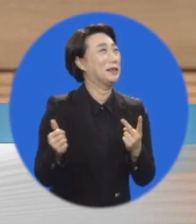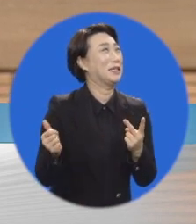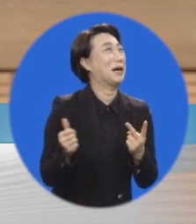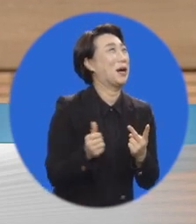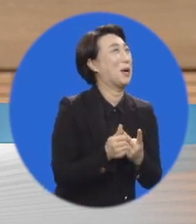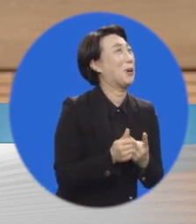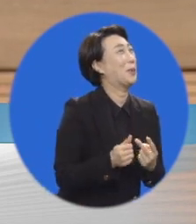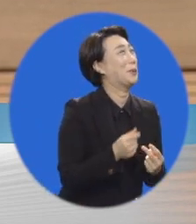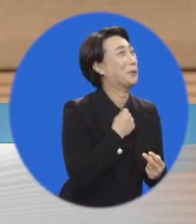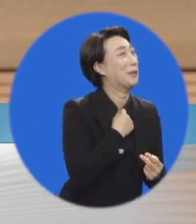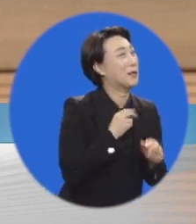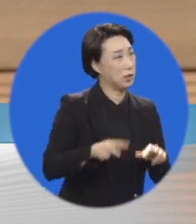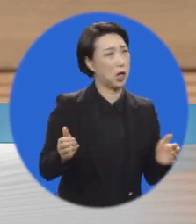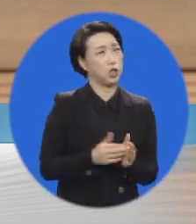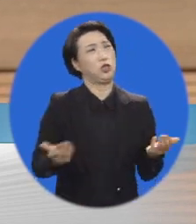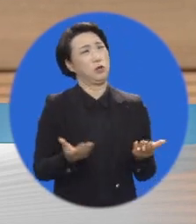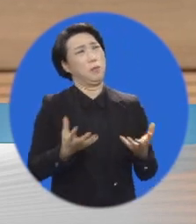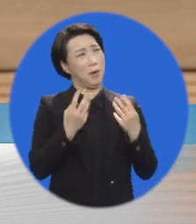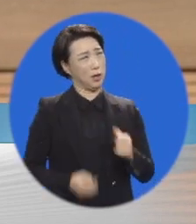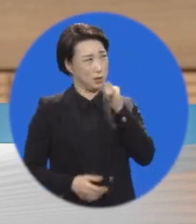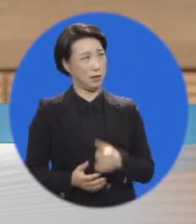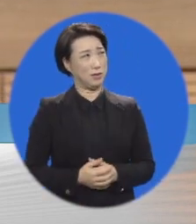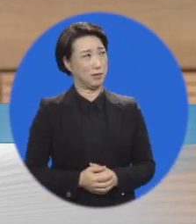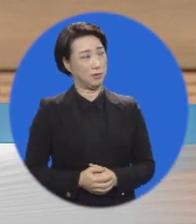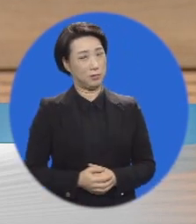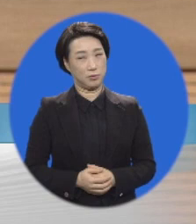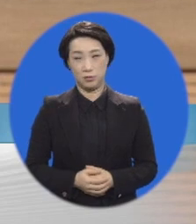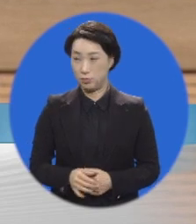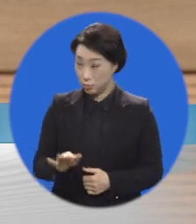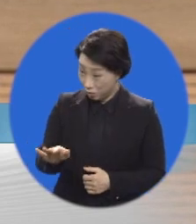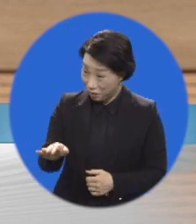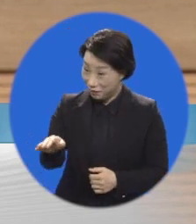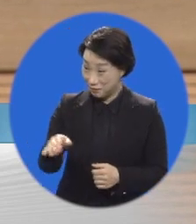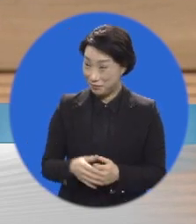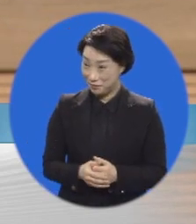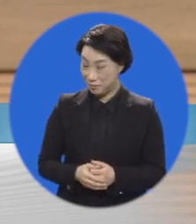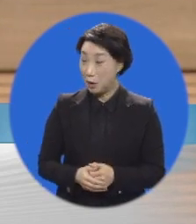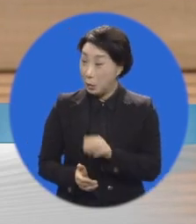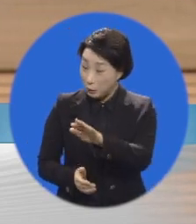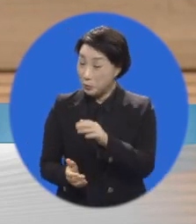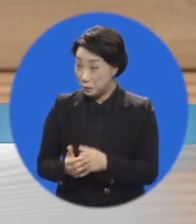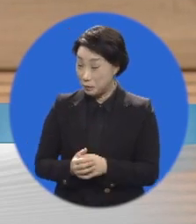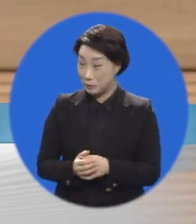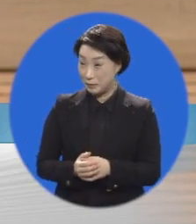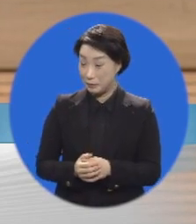것이 얼마나 많은데 그러니까 뭐라고 하느냐 야 그러면